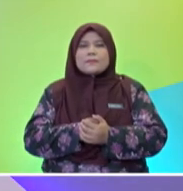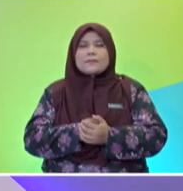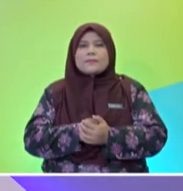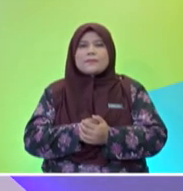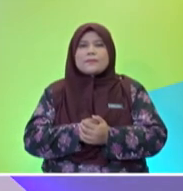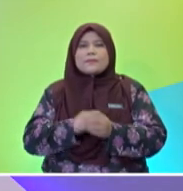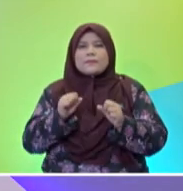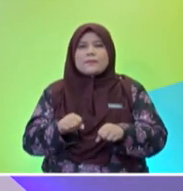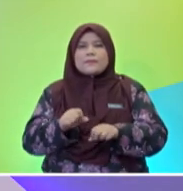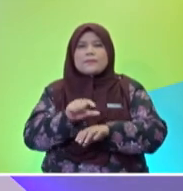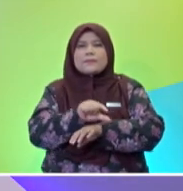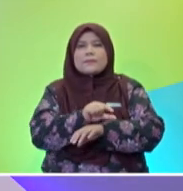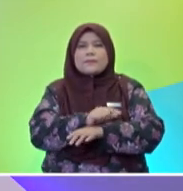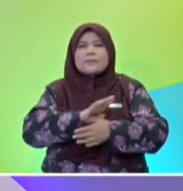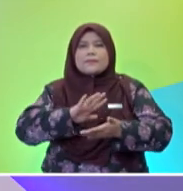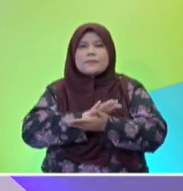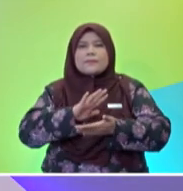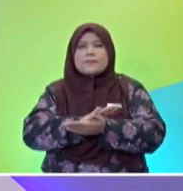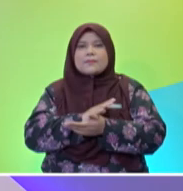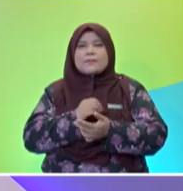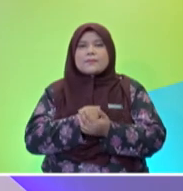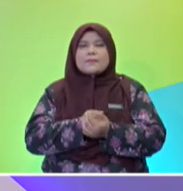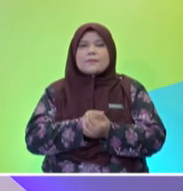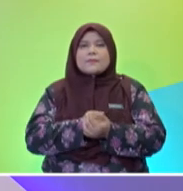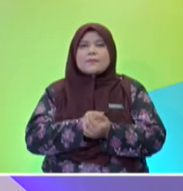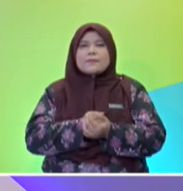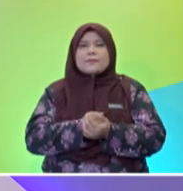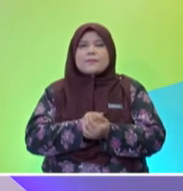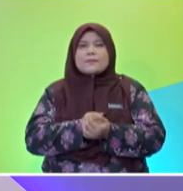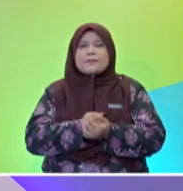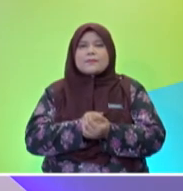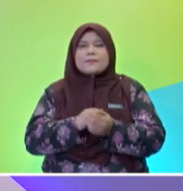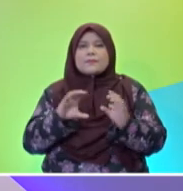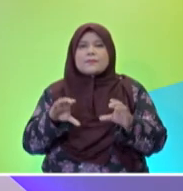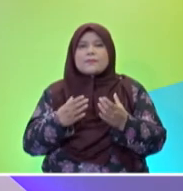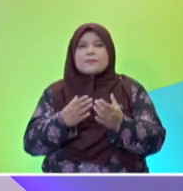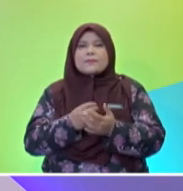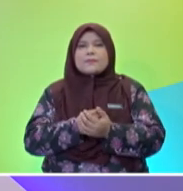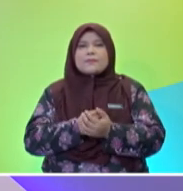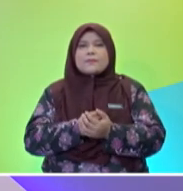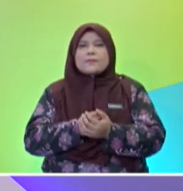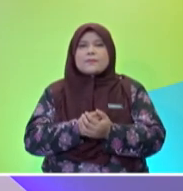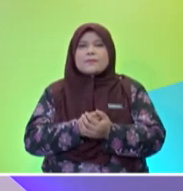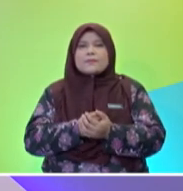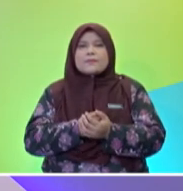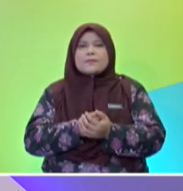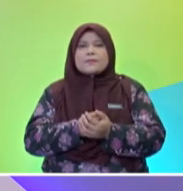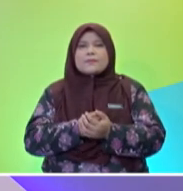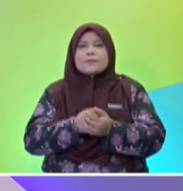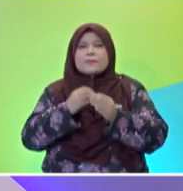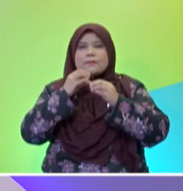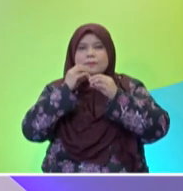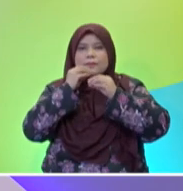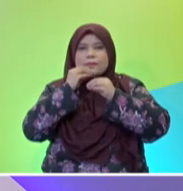kita boleh gunakan kertas contohnya kertas kita buat terompet kita